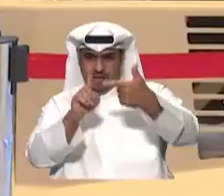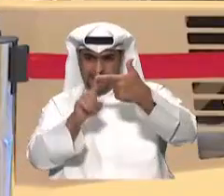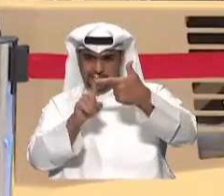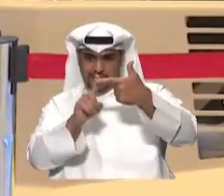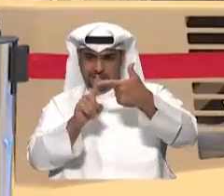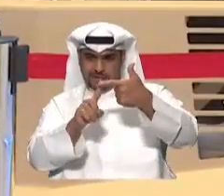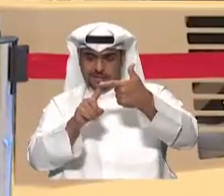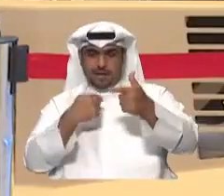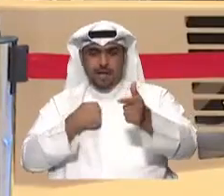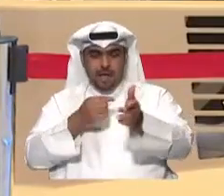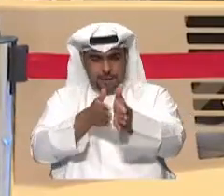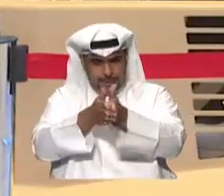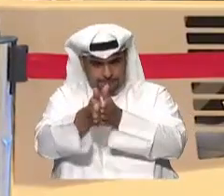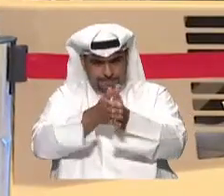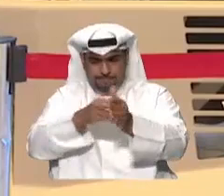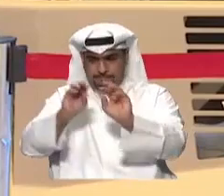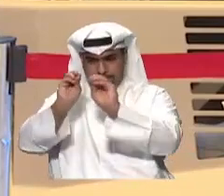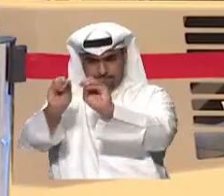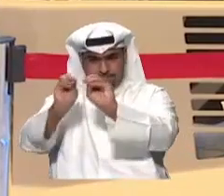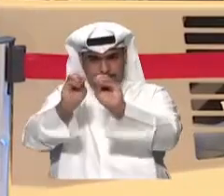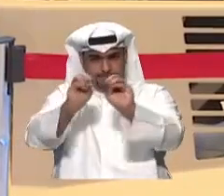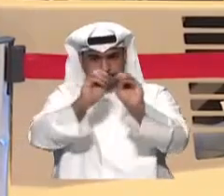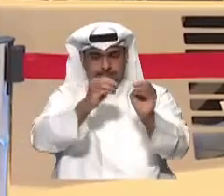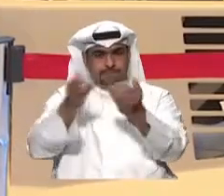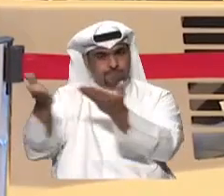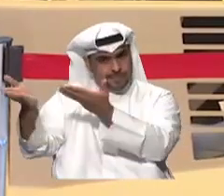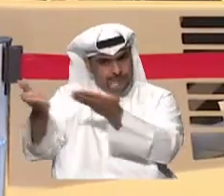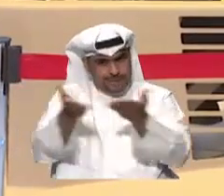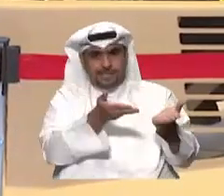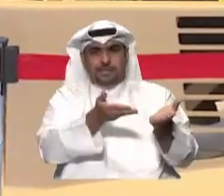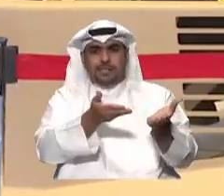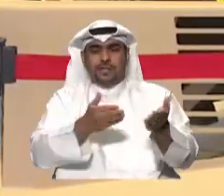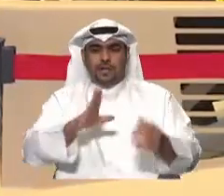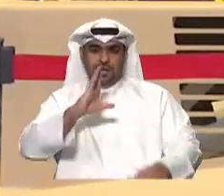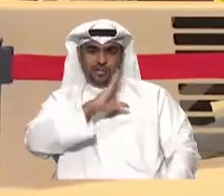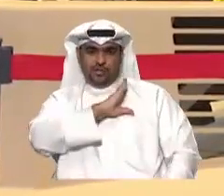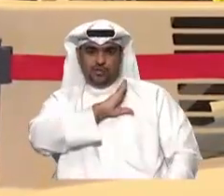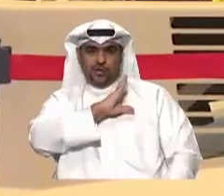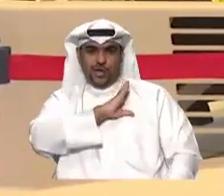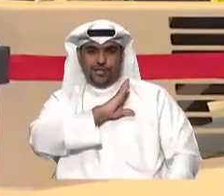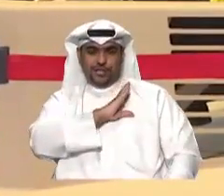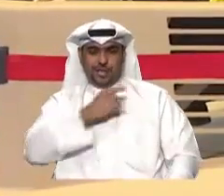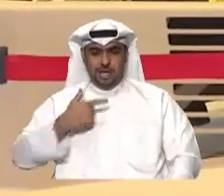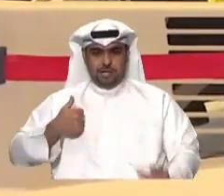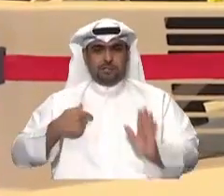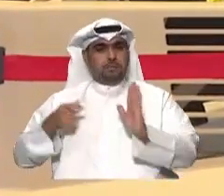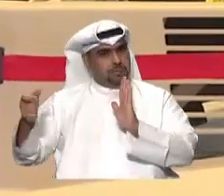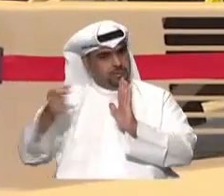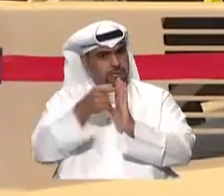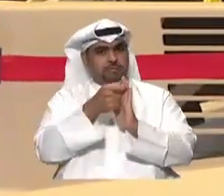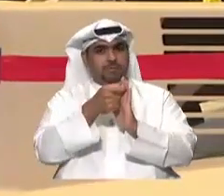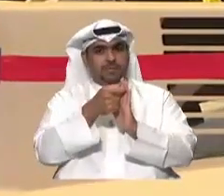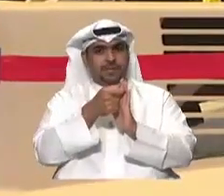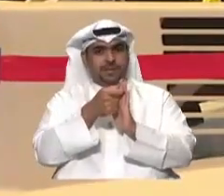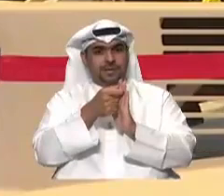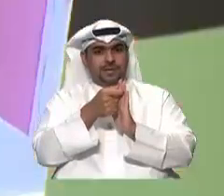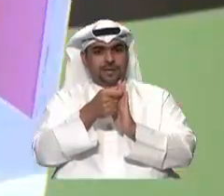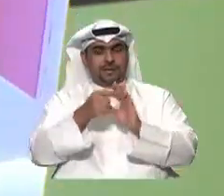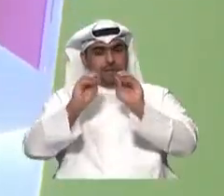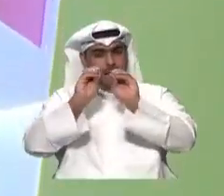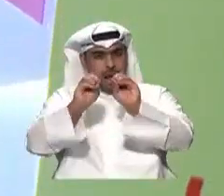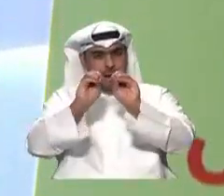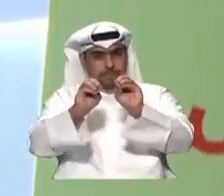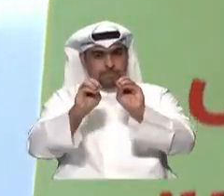ذلك إعلان عن دفعة المجندين 49، أيضا كان هناك تنوير بشكل